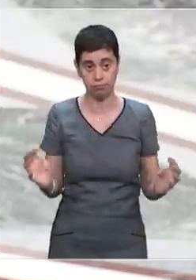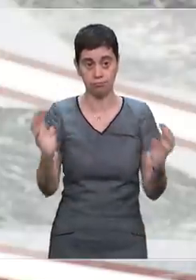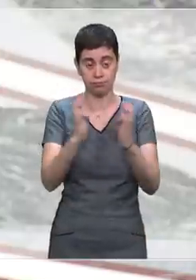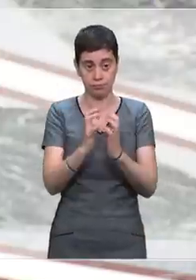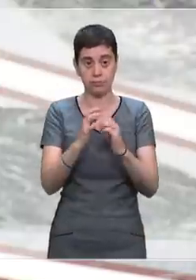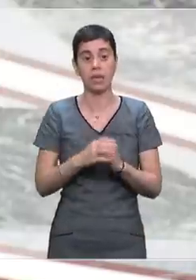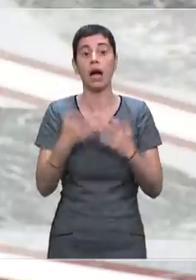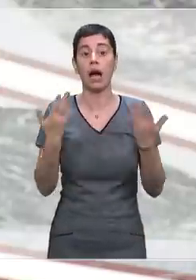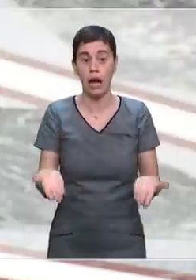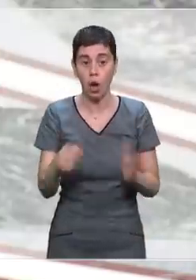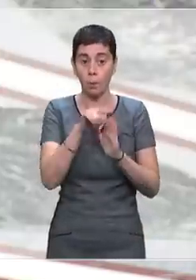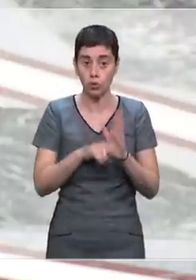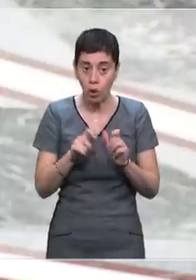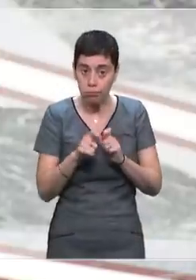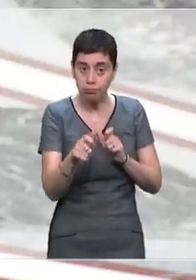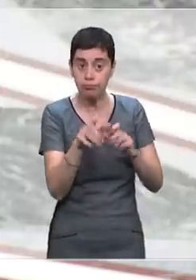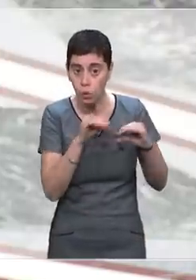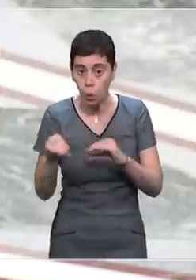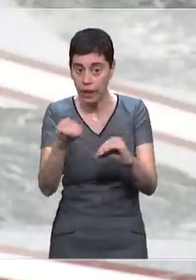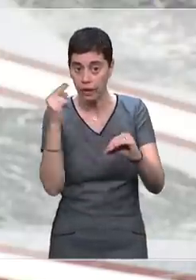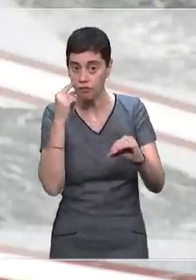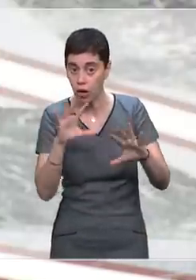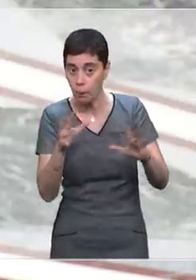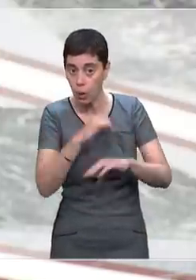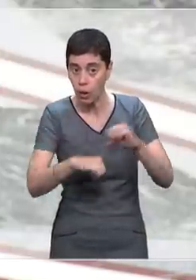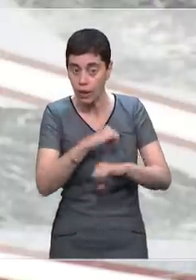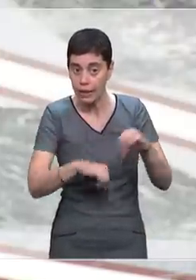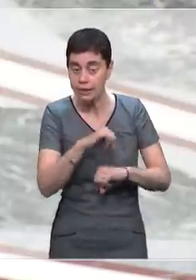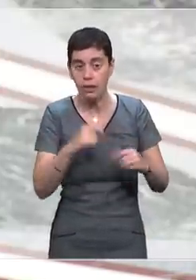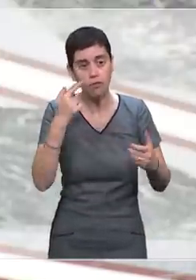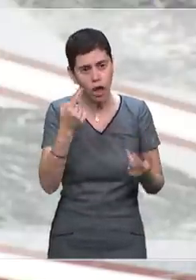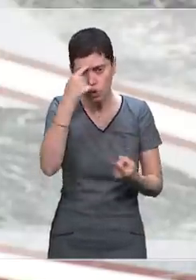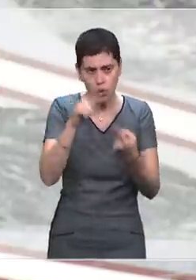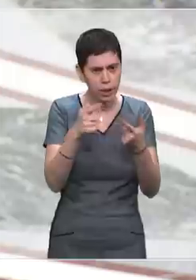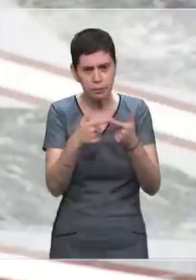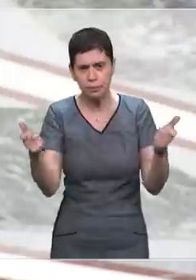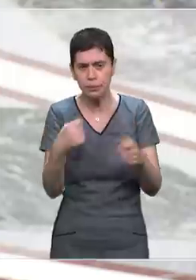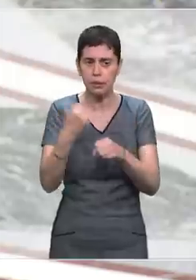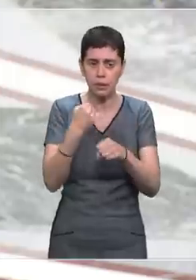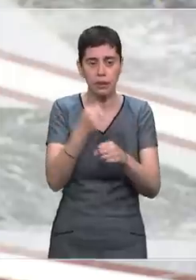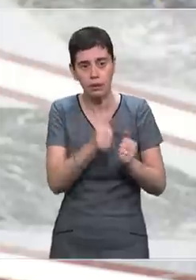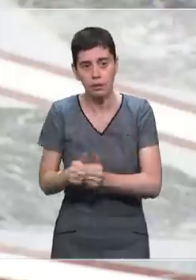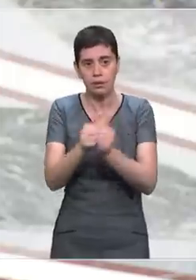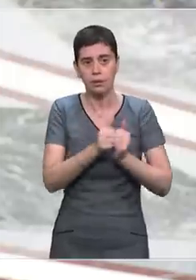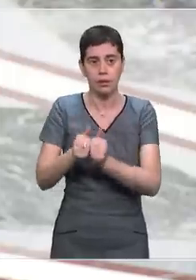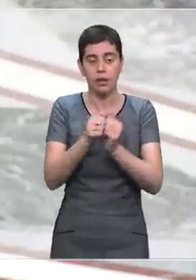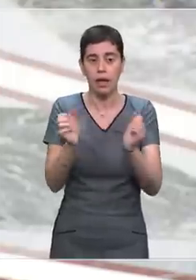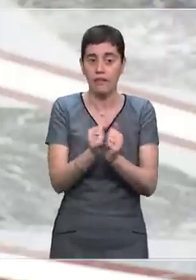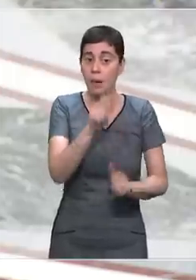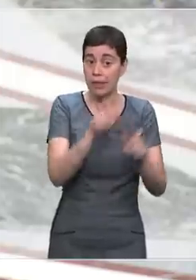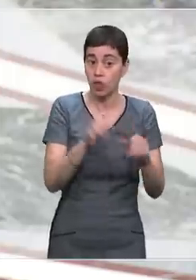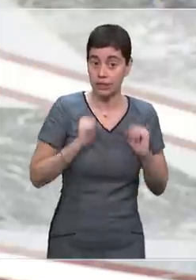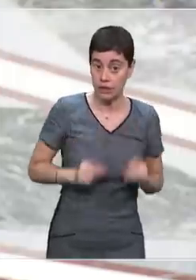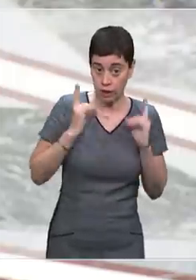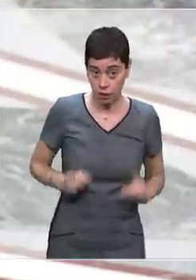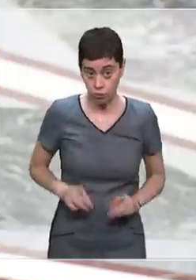mise en œuvre des mesures et surtout leurs résultats concrets. Donc vous le voyez, sur tous ces sujets, nous souhaitons travailler de concert avec les parlementaires, avec